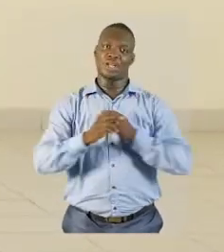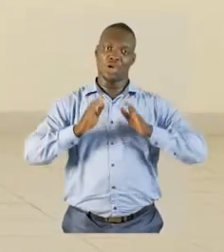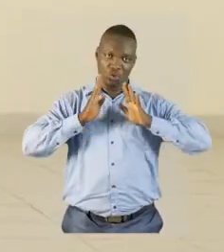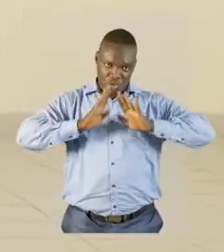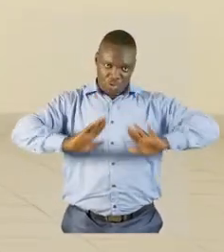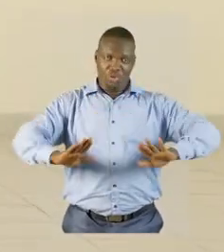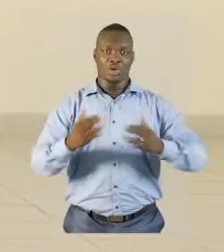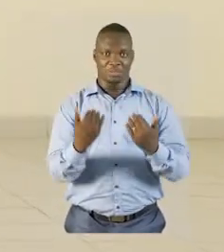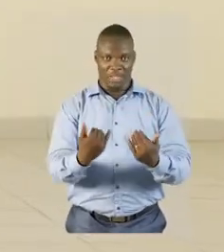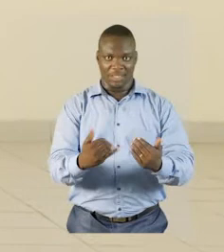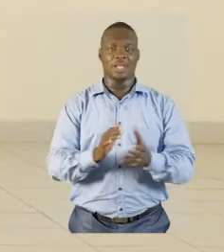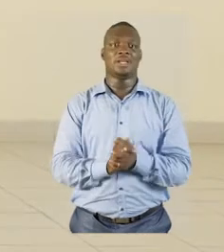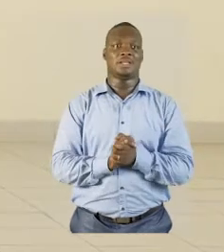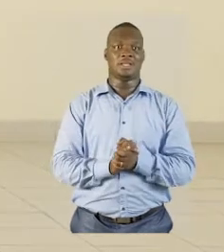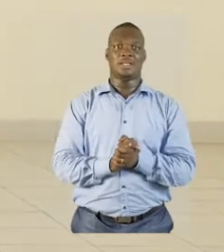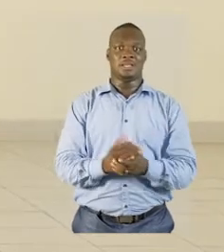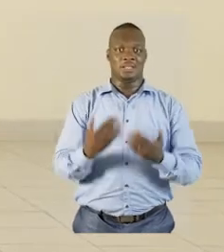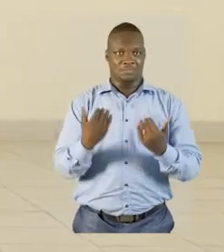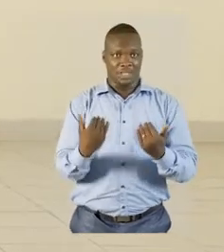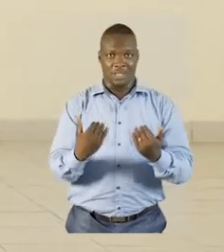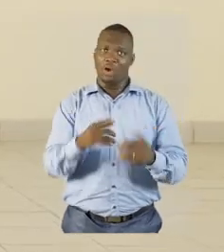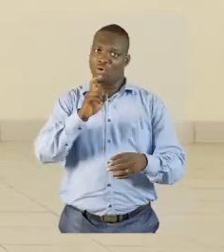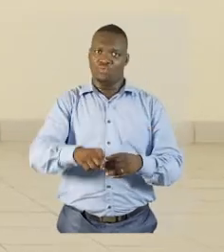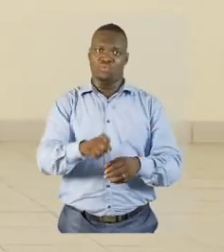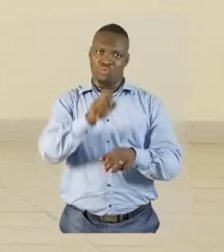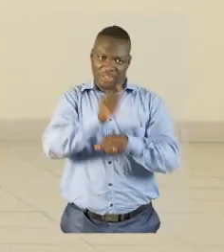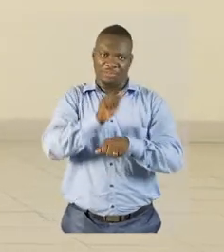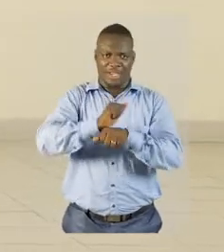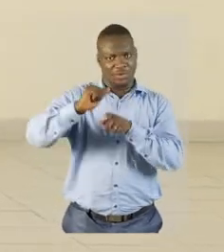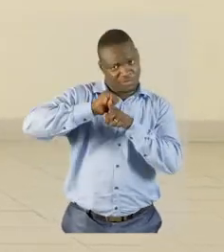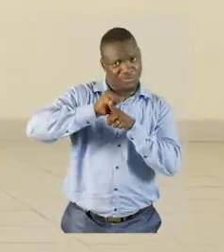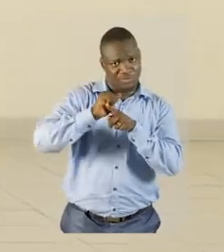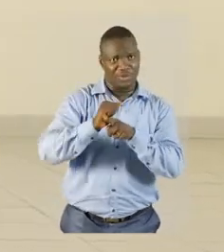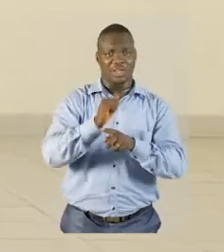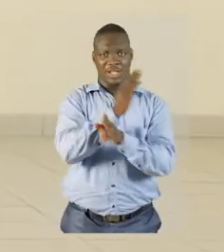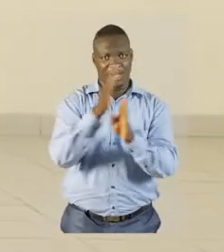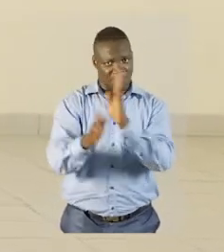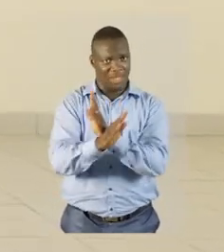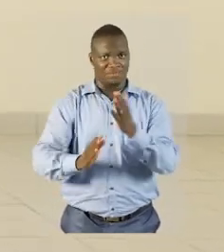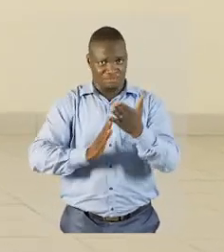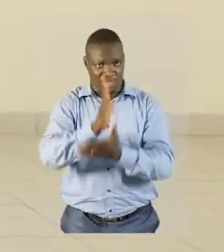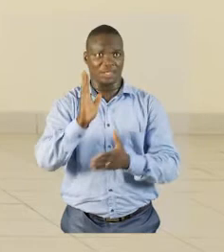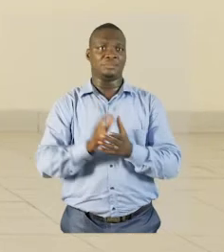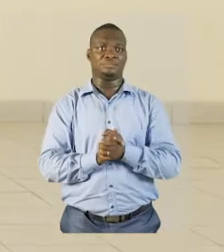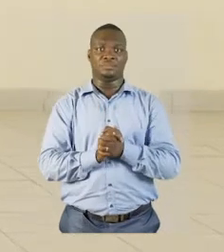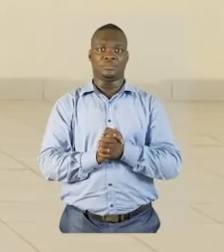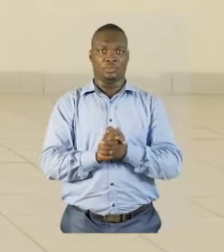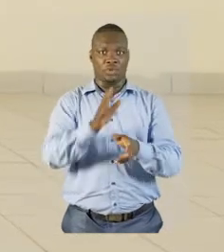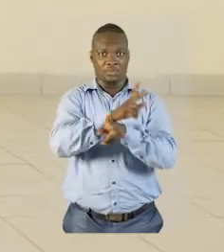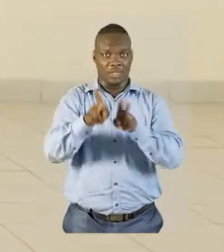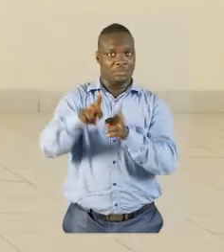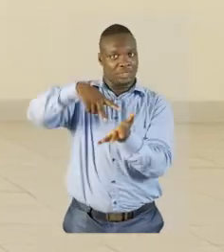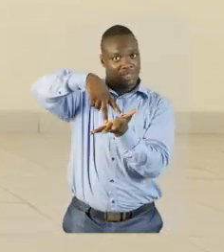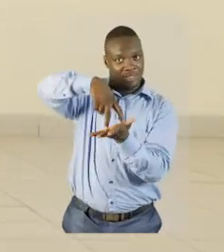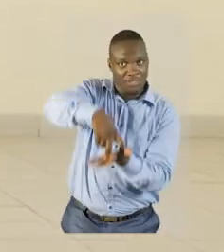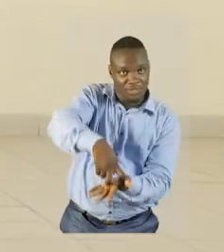flexions pour travailler les bras, parce que les jambes, parce qu'on doit pousser sur les jambes. Allez, on va pousser sur les jambes. Poussez sur les